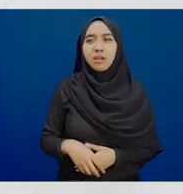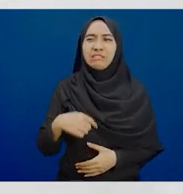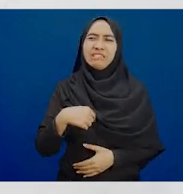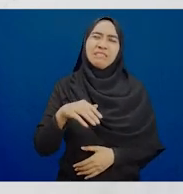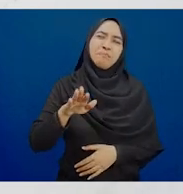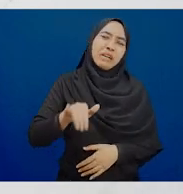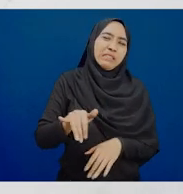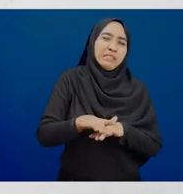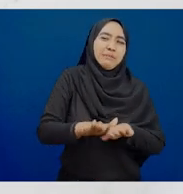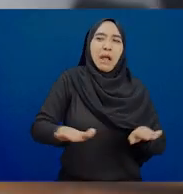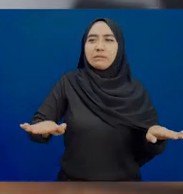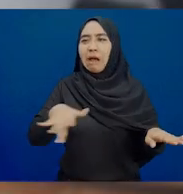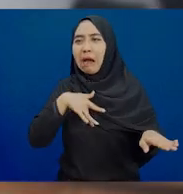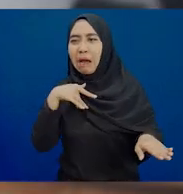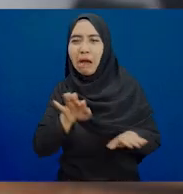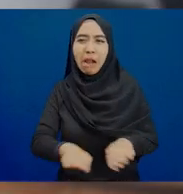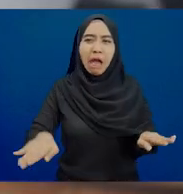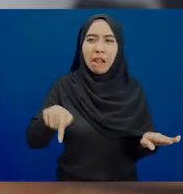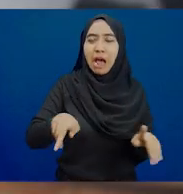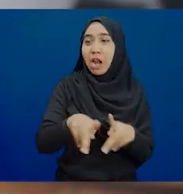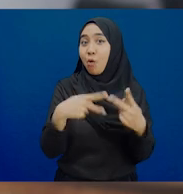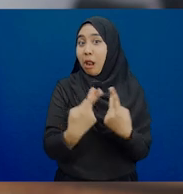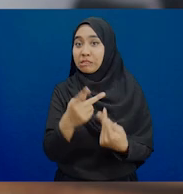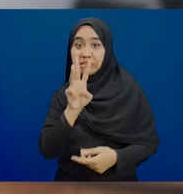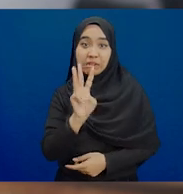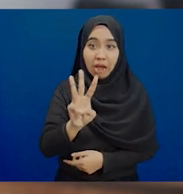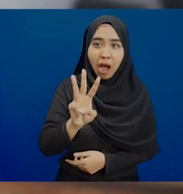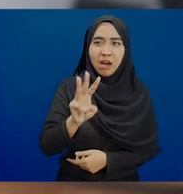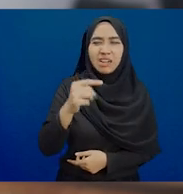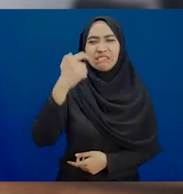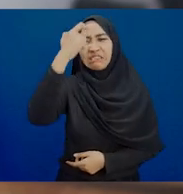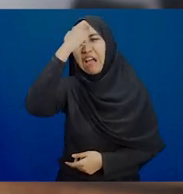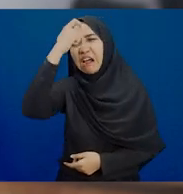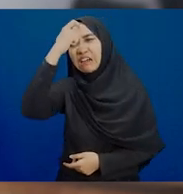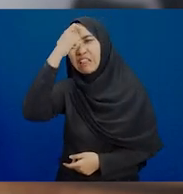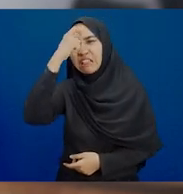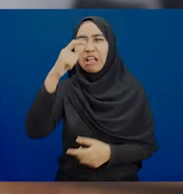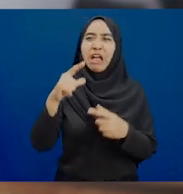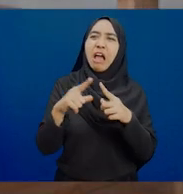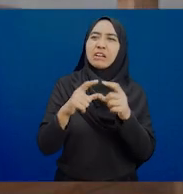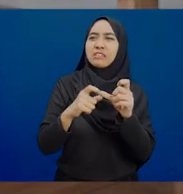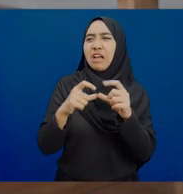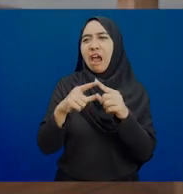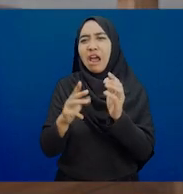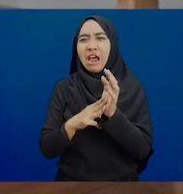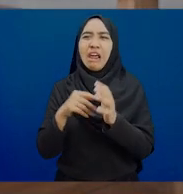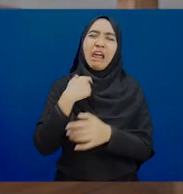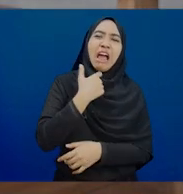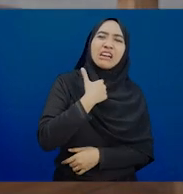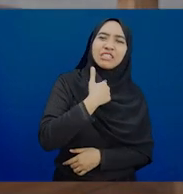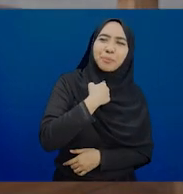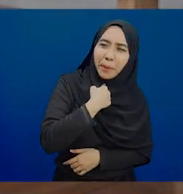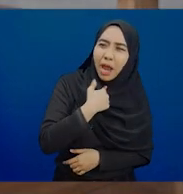Kecilnya normal, tapi ketika kelas 3 itu mengalami sakit komplikasi lah. Ada asma,